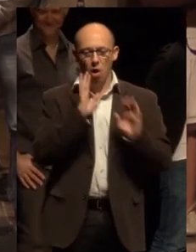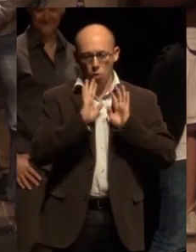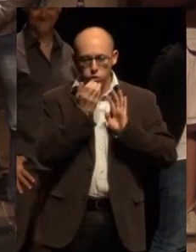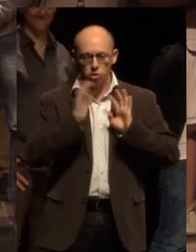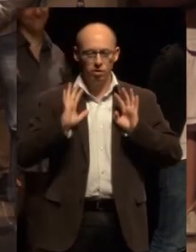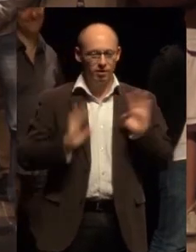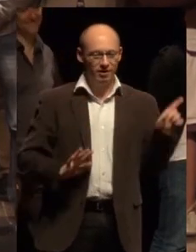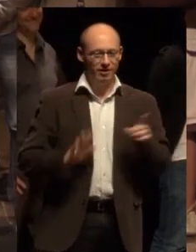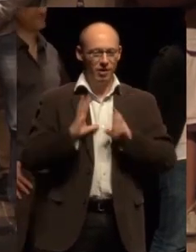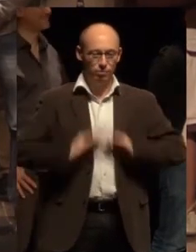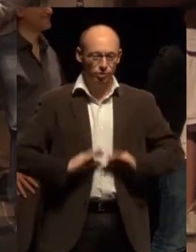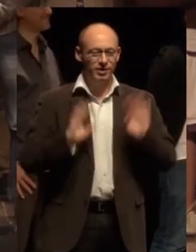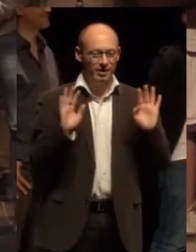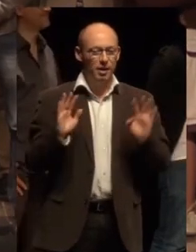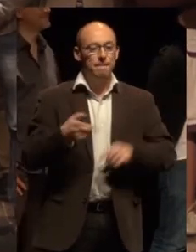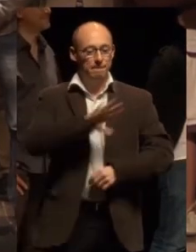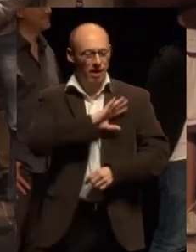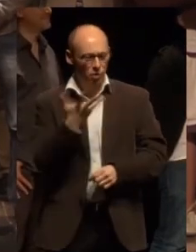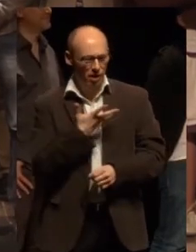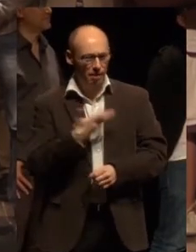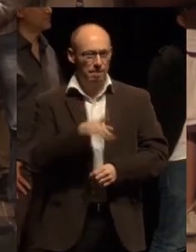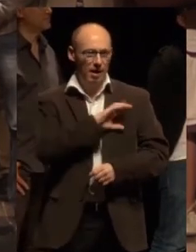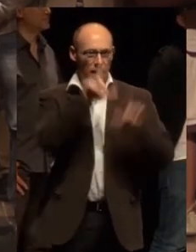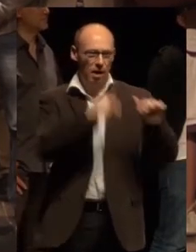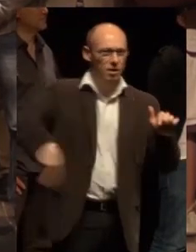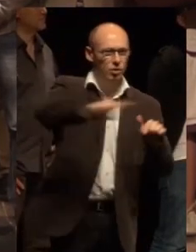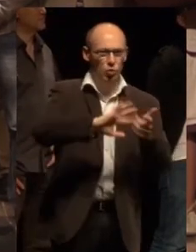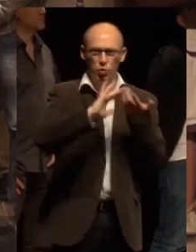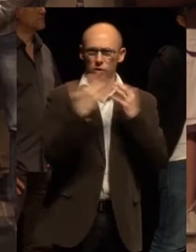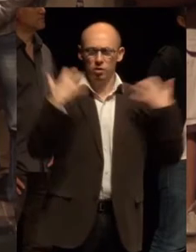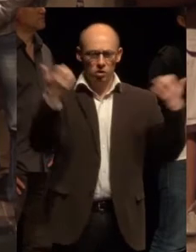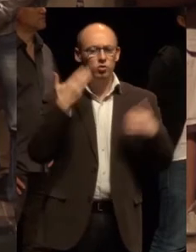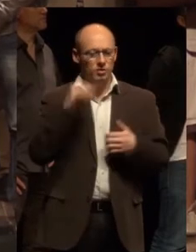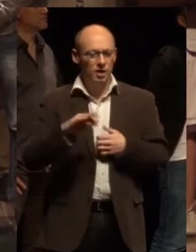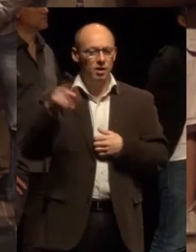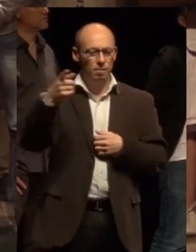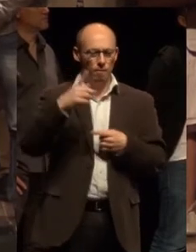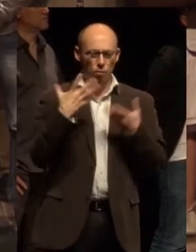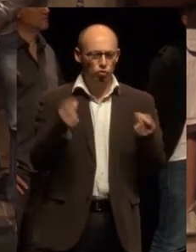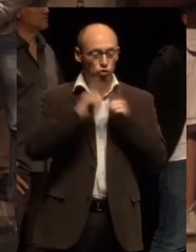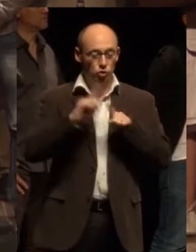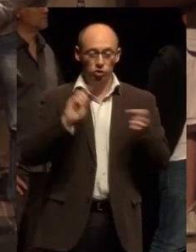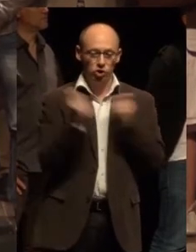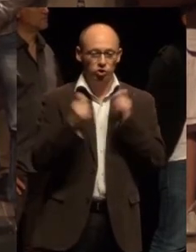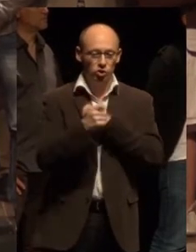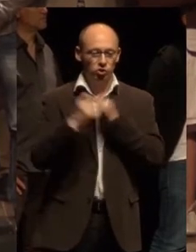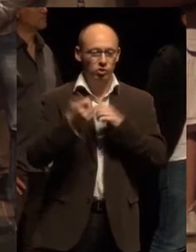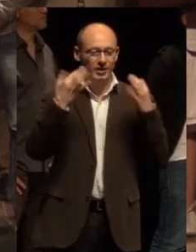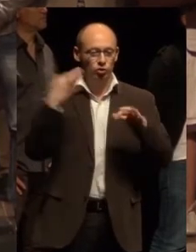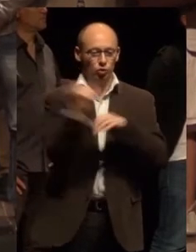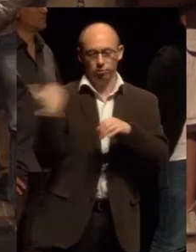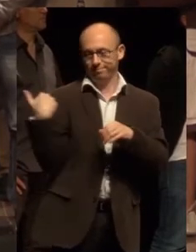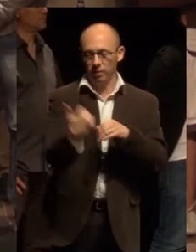Et si tout va bien, c'est en grande partie grâce à vous tous. Je sais que pour vous aussi, beaucoup de choses ont changé depuis